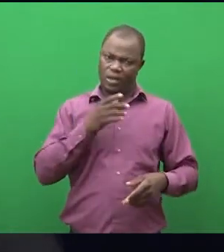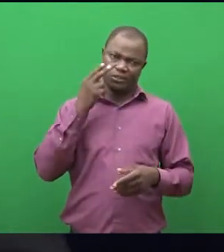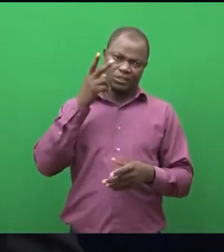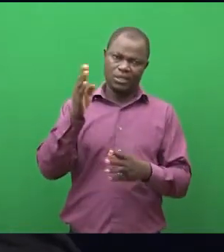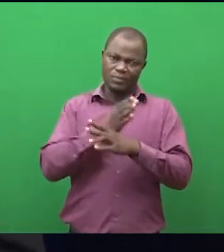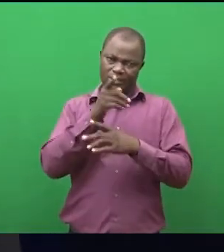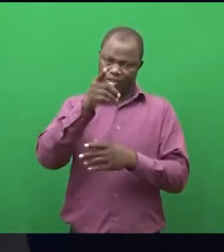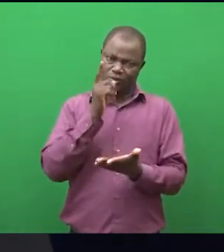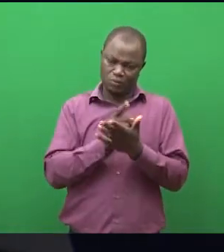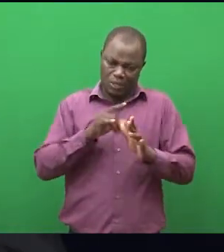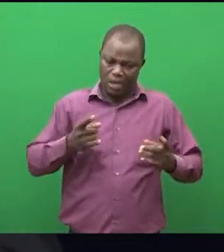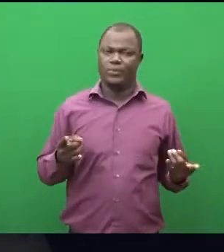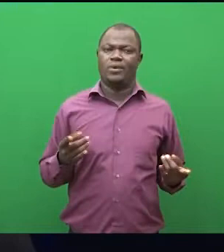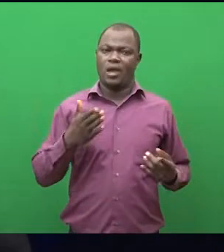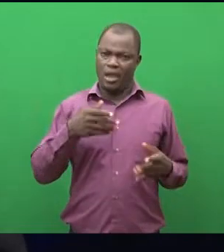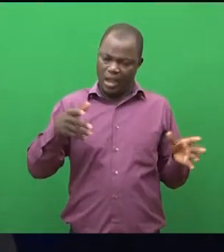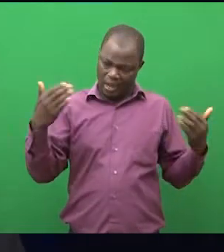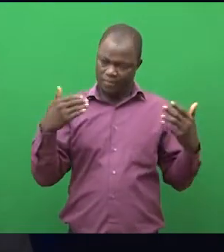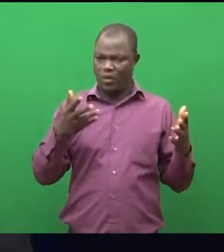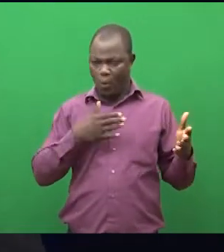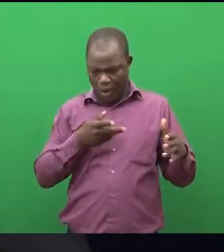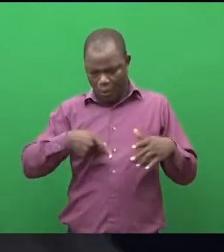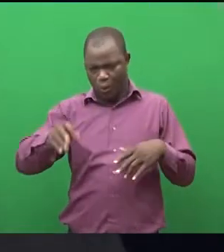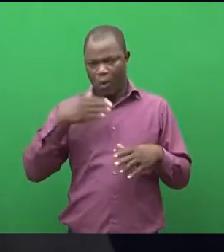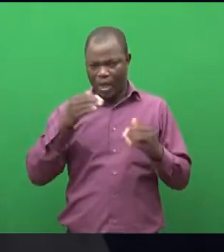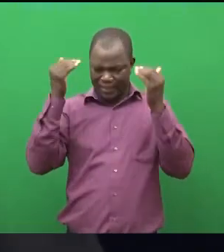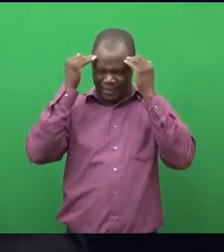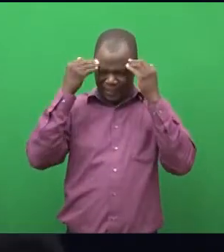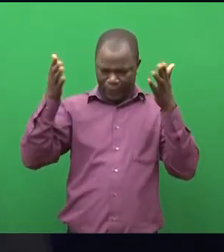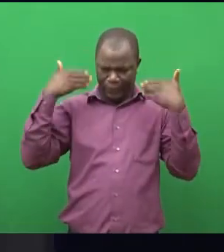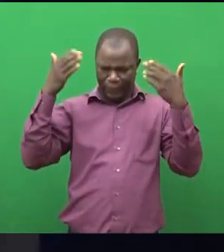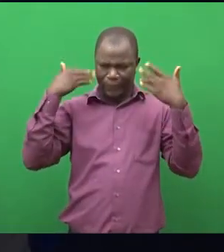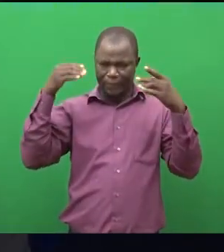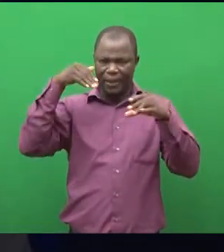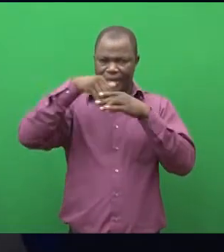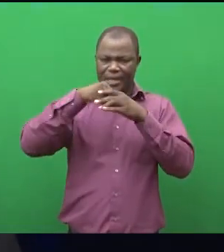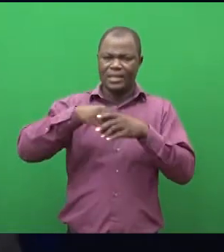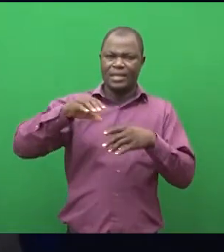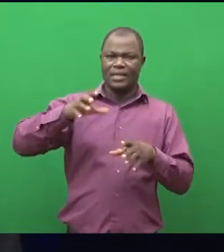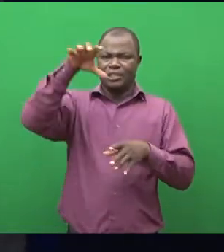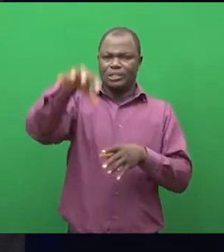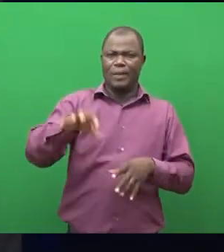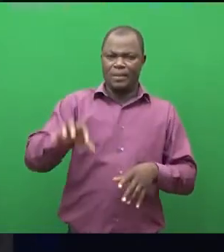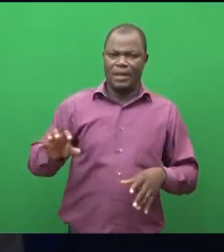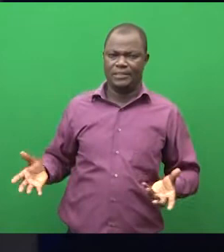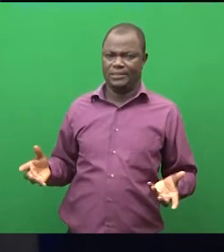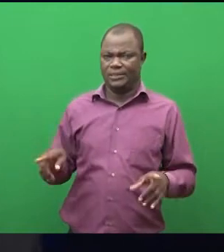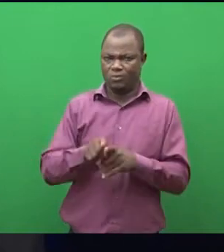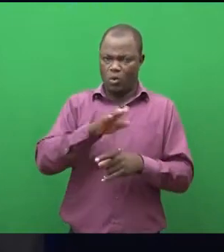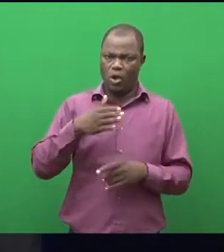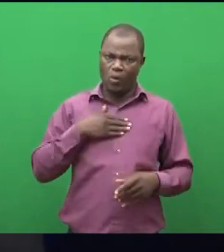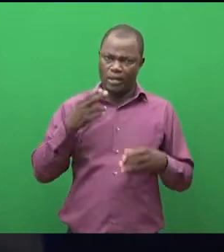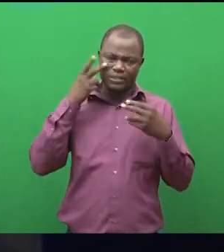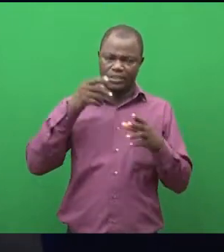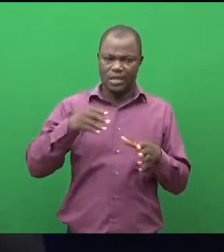business redu ringafambe sei. Handei tinonyatsofunga. Tiri kumafura mhepo, tiri kuchimani-mani uko. Voenda vonogara ikoko vachifunga aya